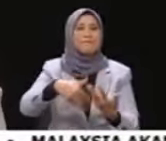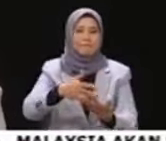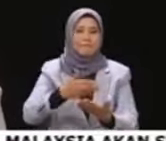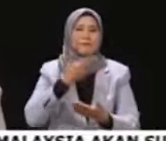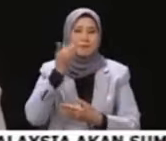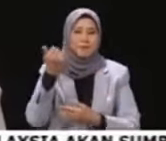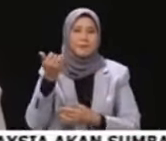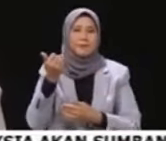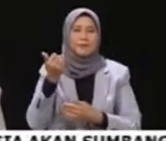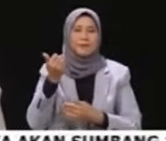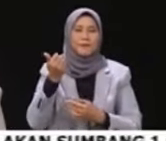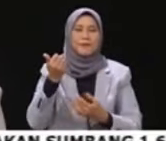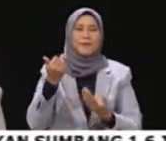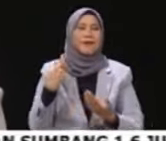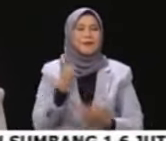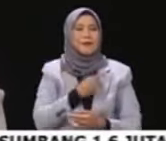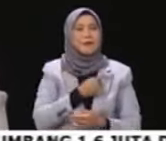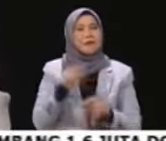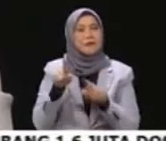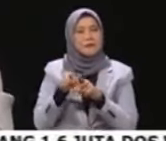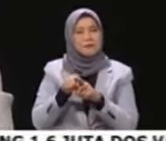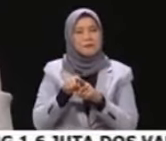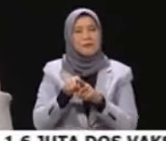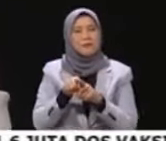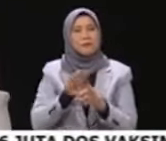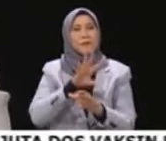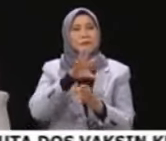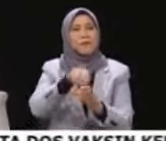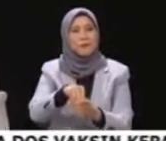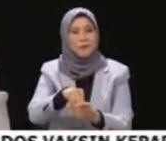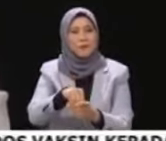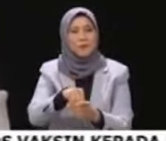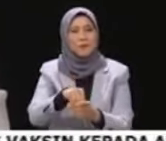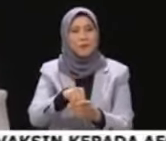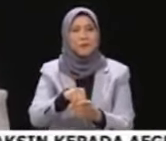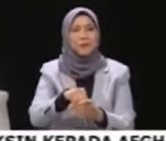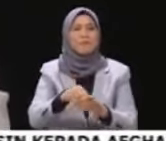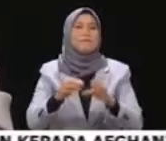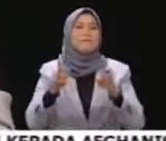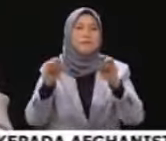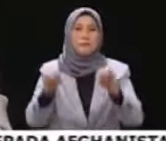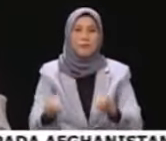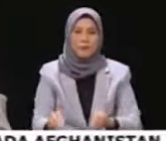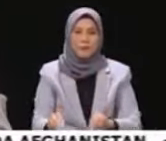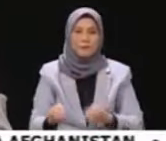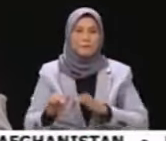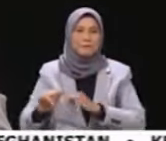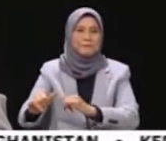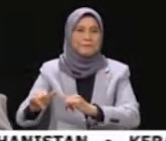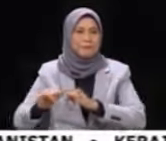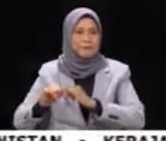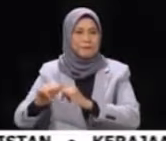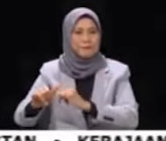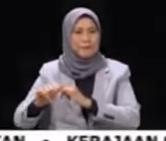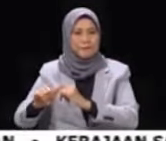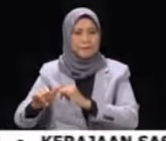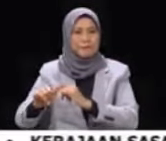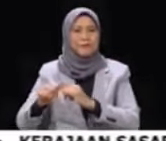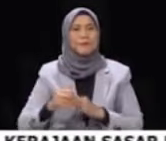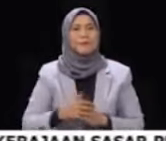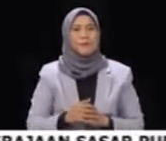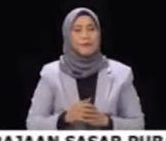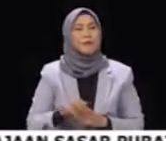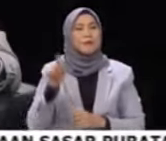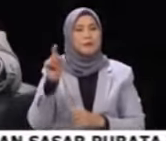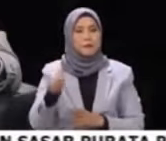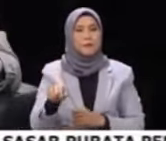insaniah. Untuk kita nak angkat mereka juga sebagai karamah insaniah ini. Ini benda-benda yang perlu kita letakkan dan